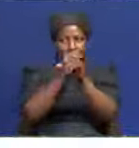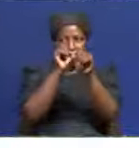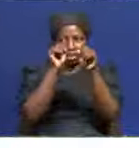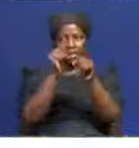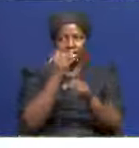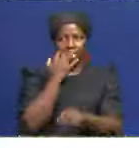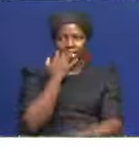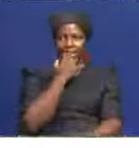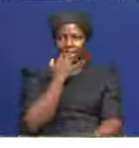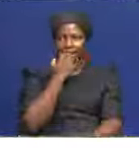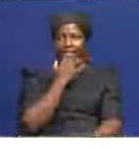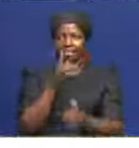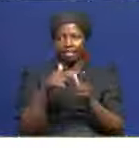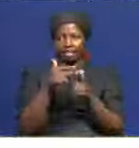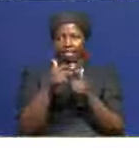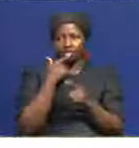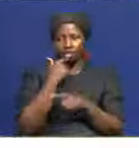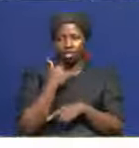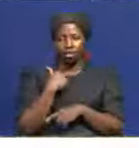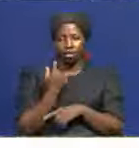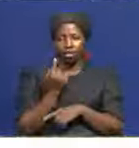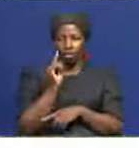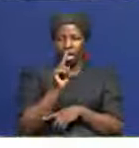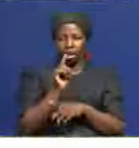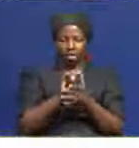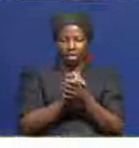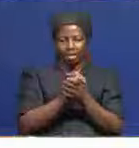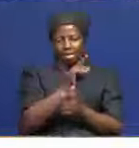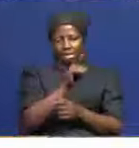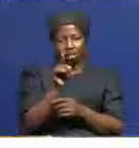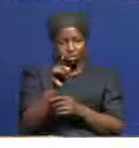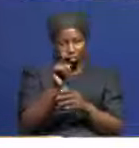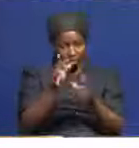Gachagua. Na akaniambia pia nikuje niwasalimie. Mmesalimika?